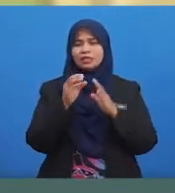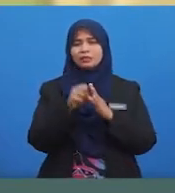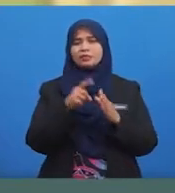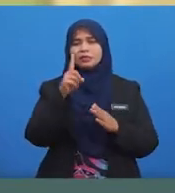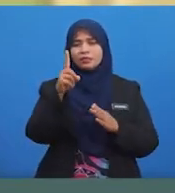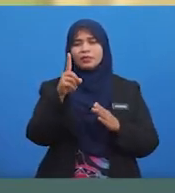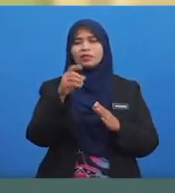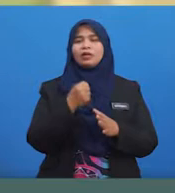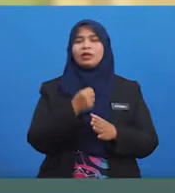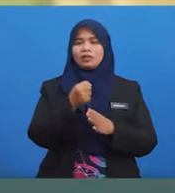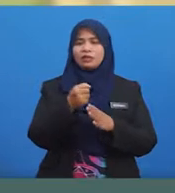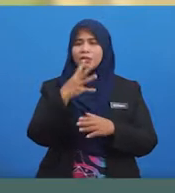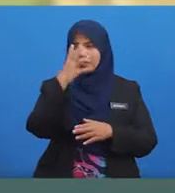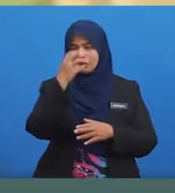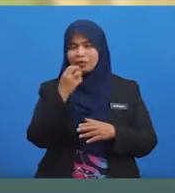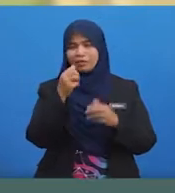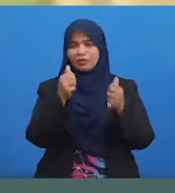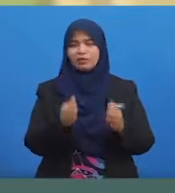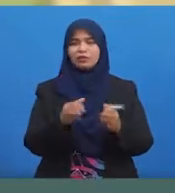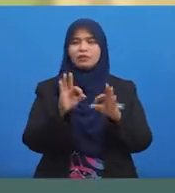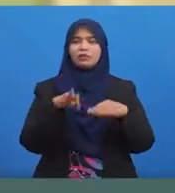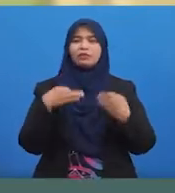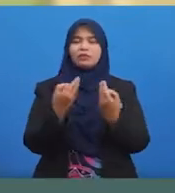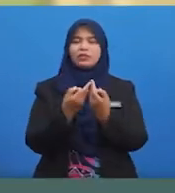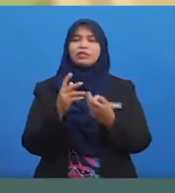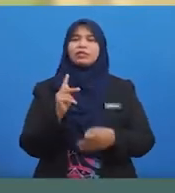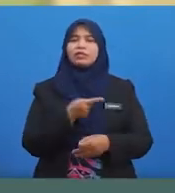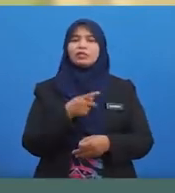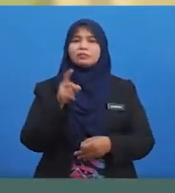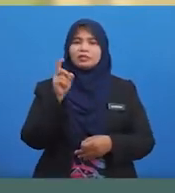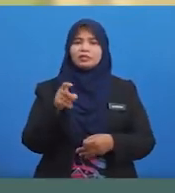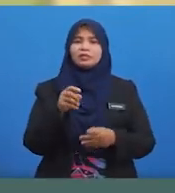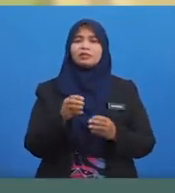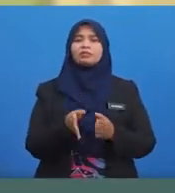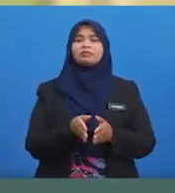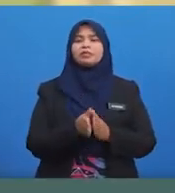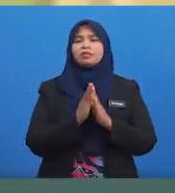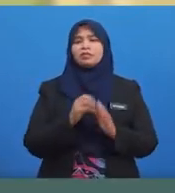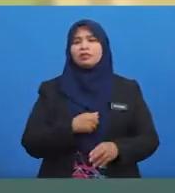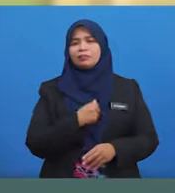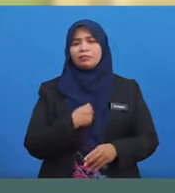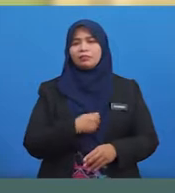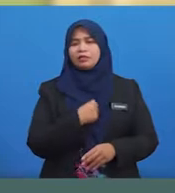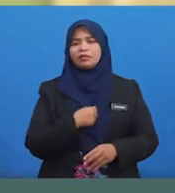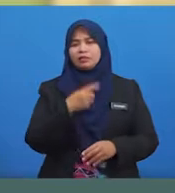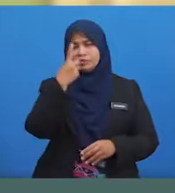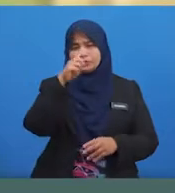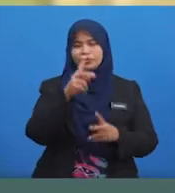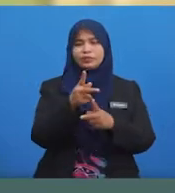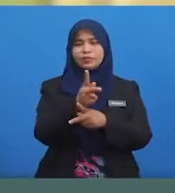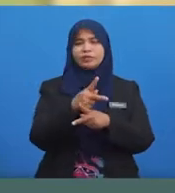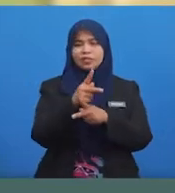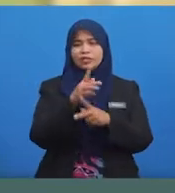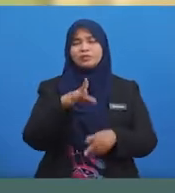memarahi Ali keluarga kita patut mungil termahal untuk menjaga